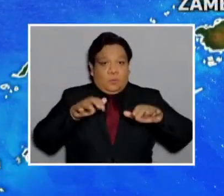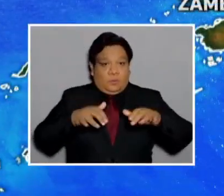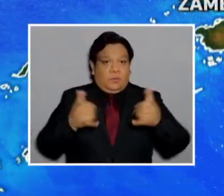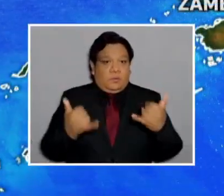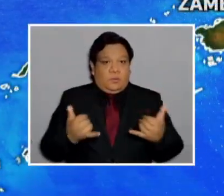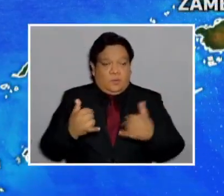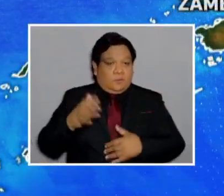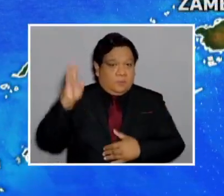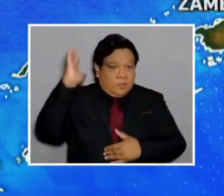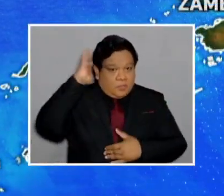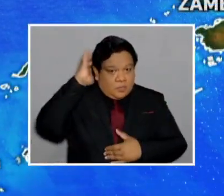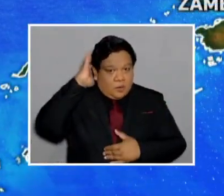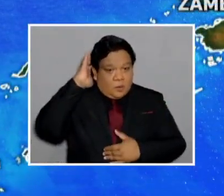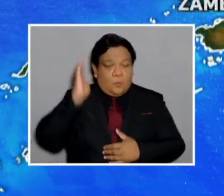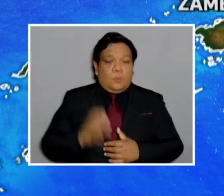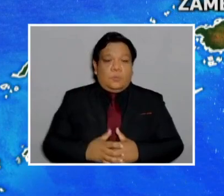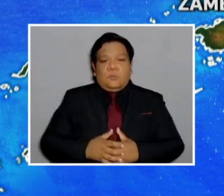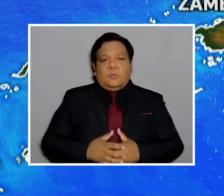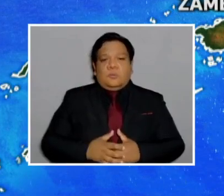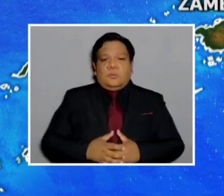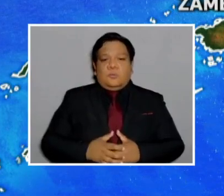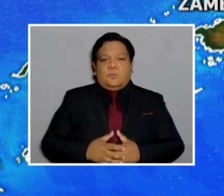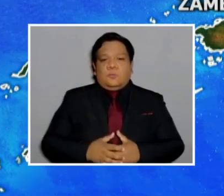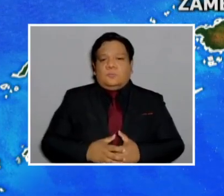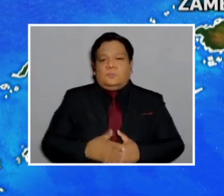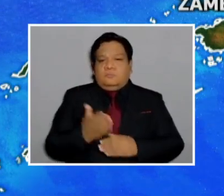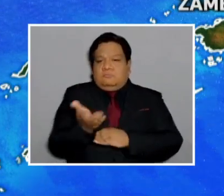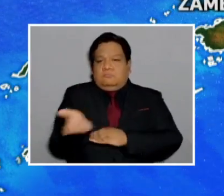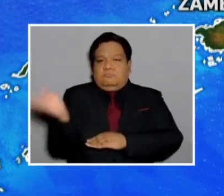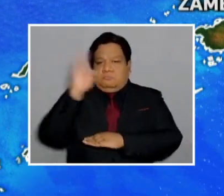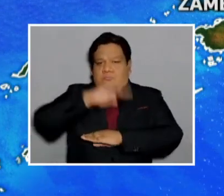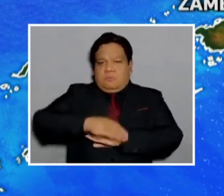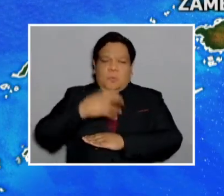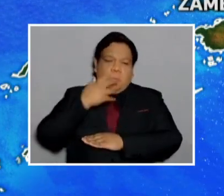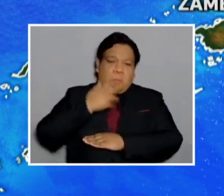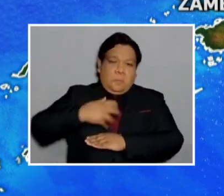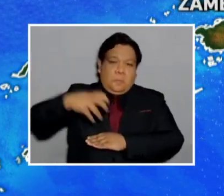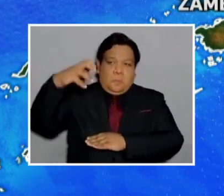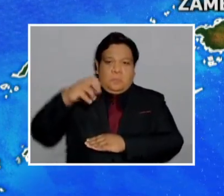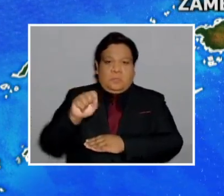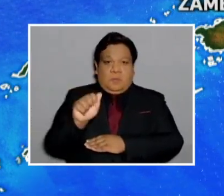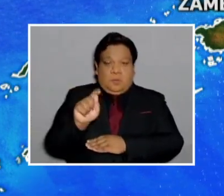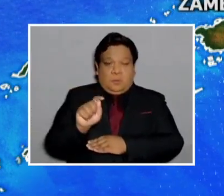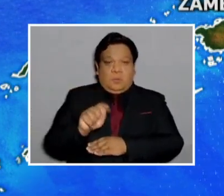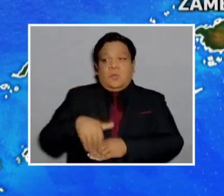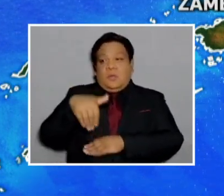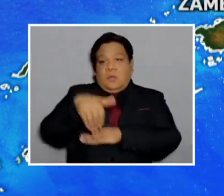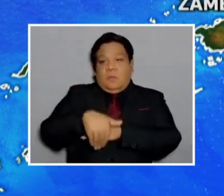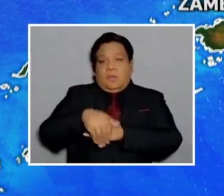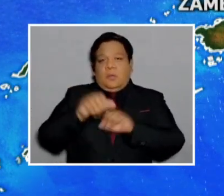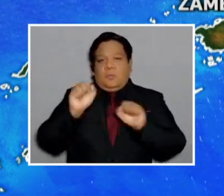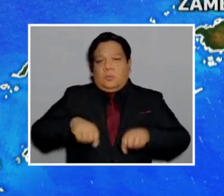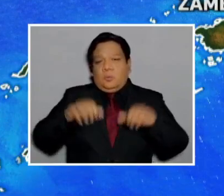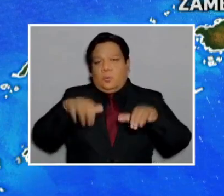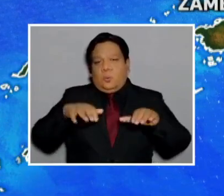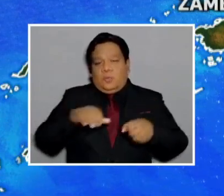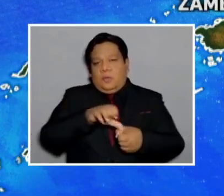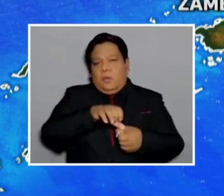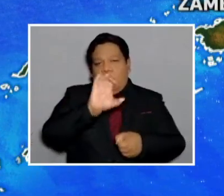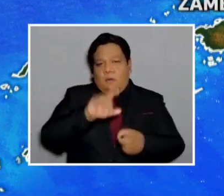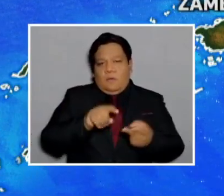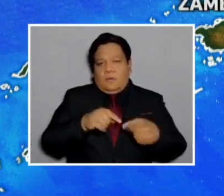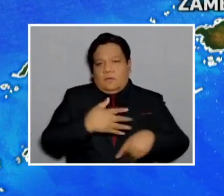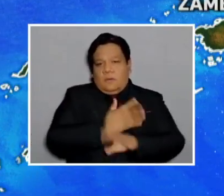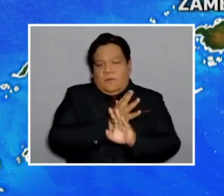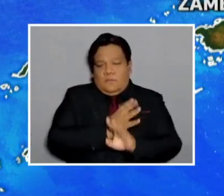Company. Sa Mindanao po, maghapong maaraw at mainit Sabado at sa gabi posible mga pag-ulan sa Caraga at Davao Region. Tutuloy po